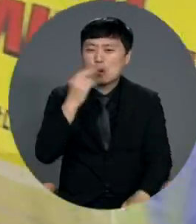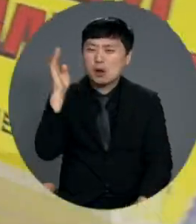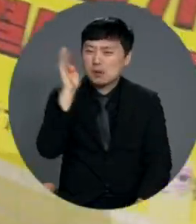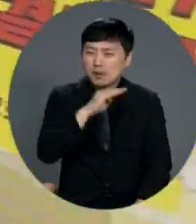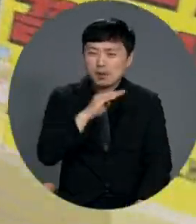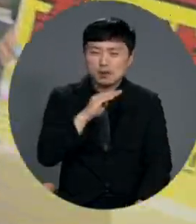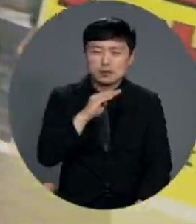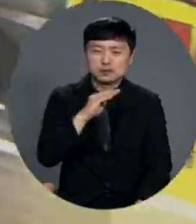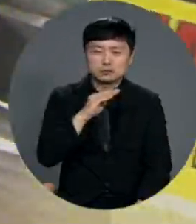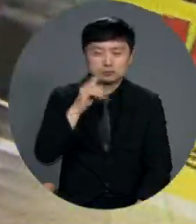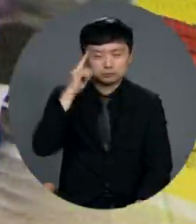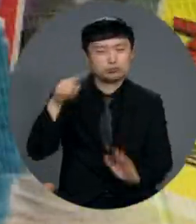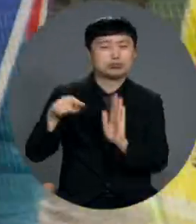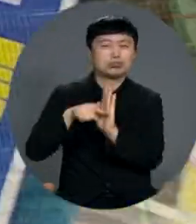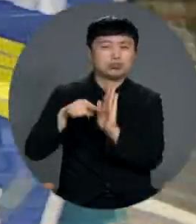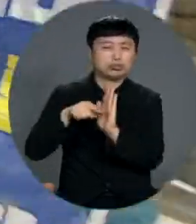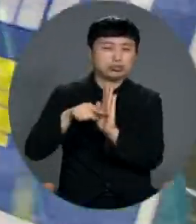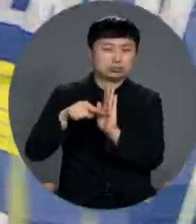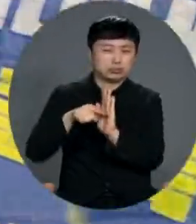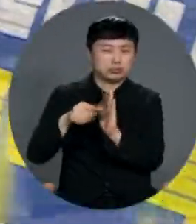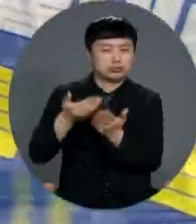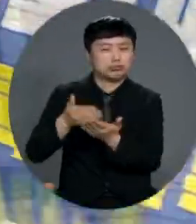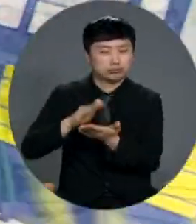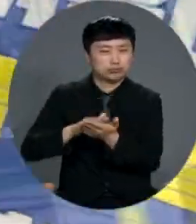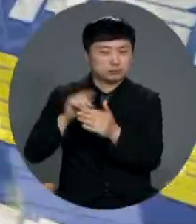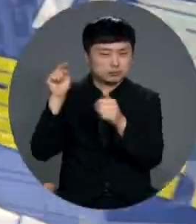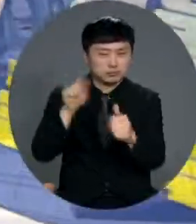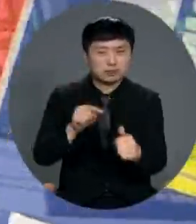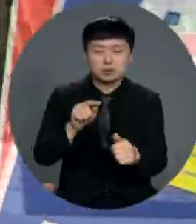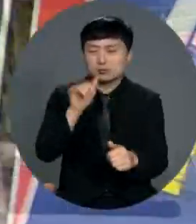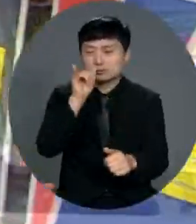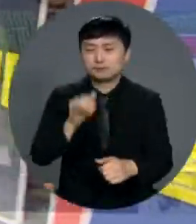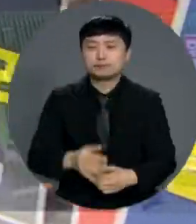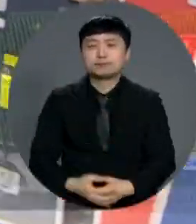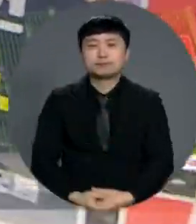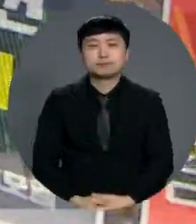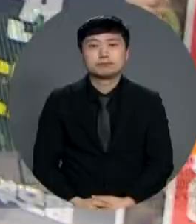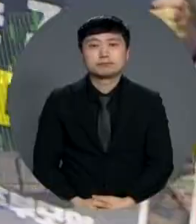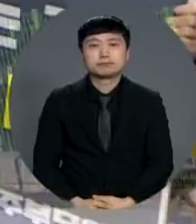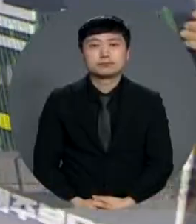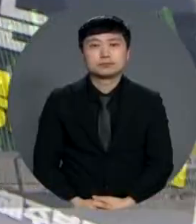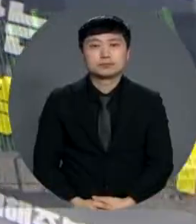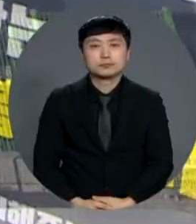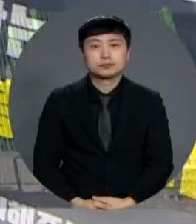부정적 영향을 미친다고 개선을 명령한 바 있습니다 MBC 뉴스 엄지현 있니다